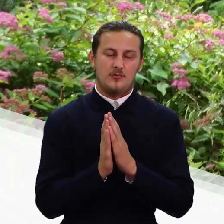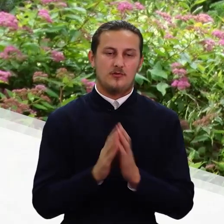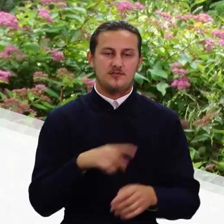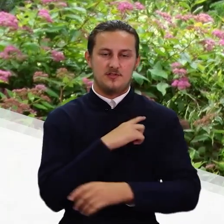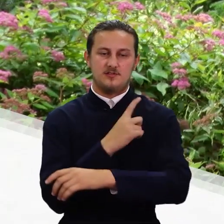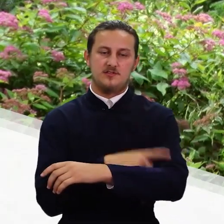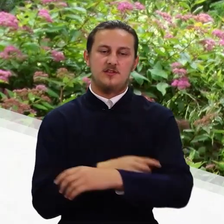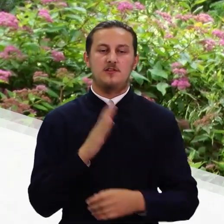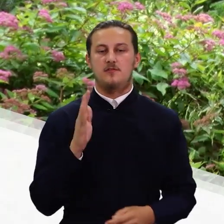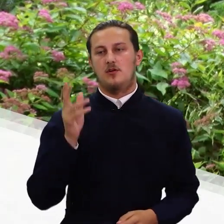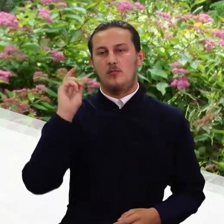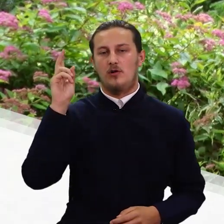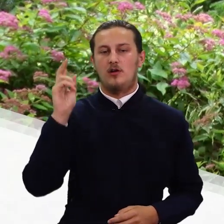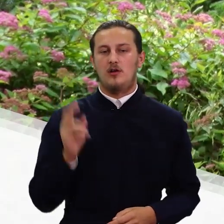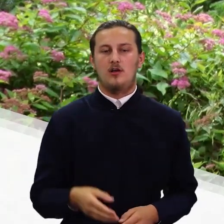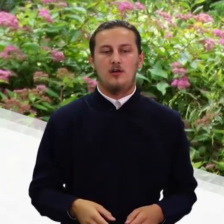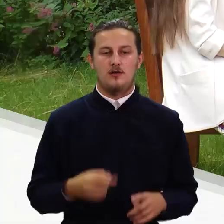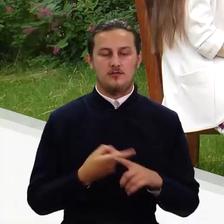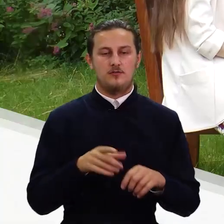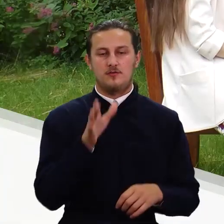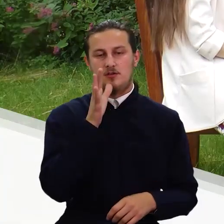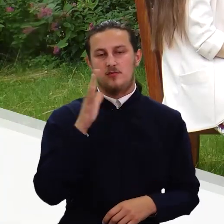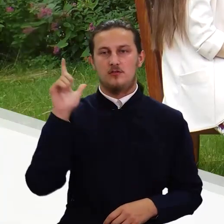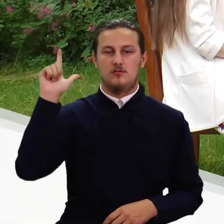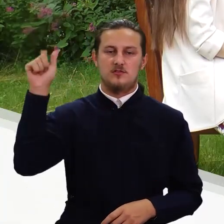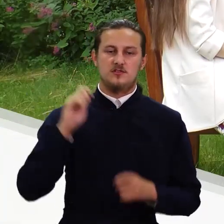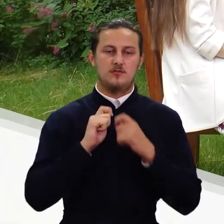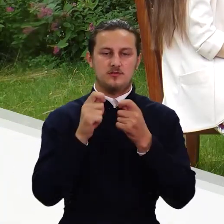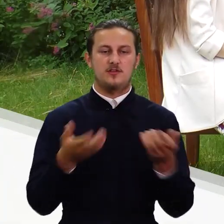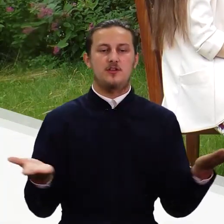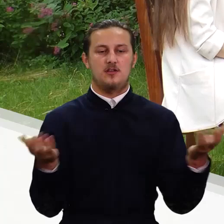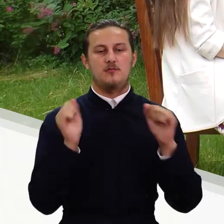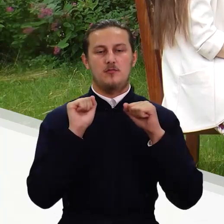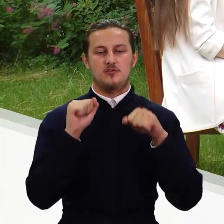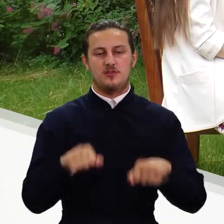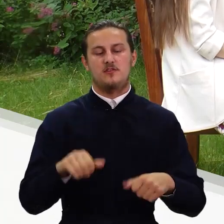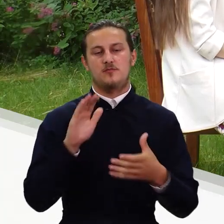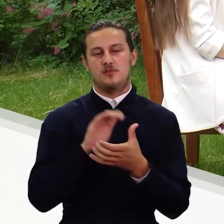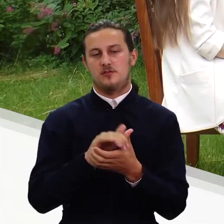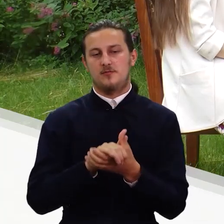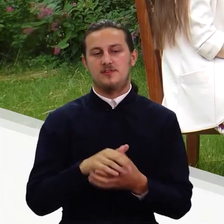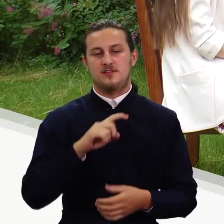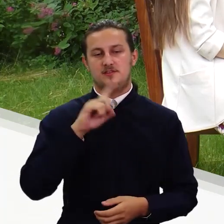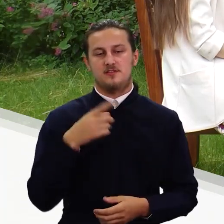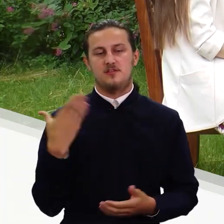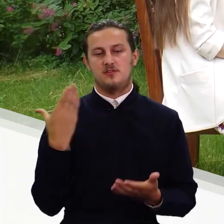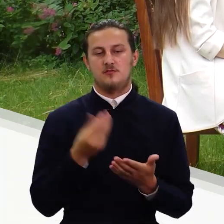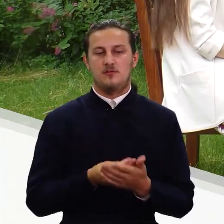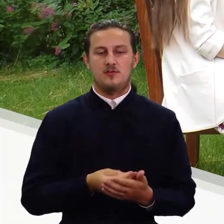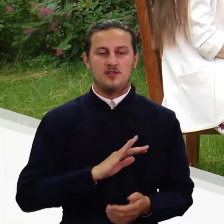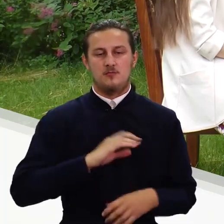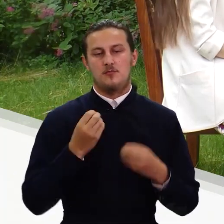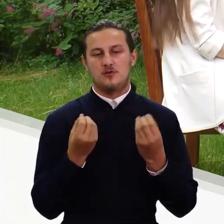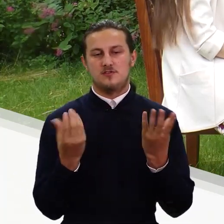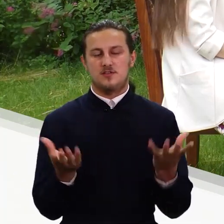чином нам дає можливість познайомитися із своїми незвичними